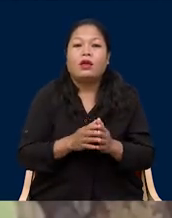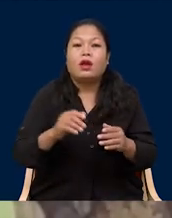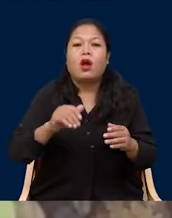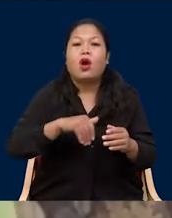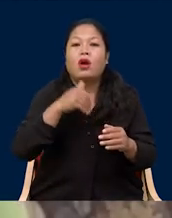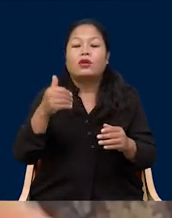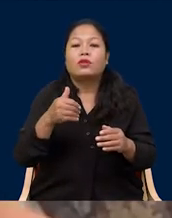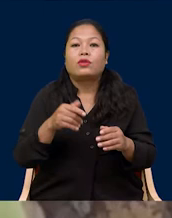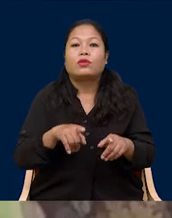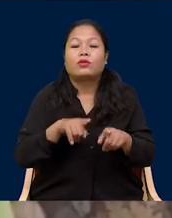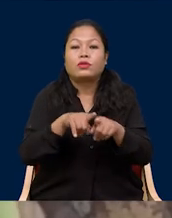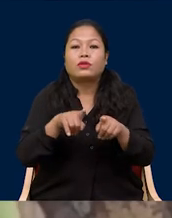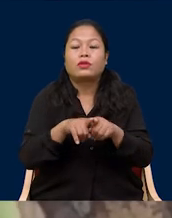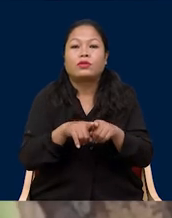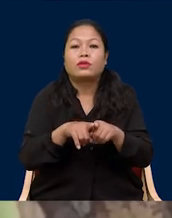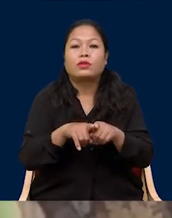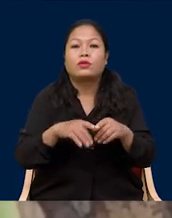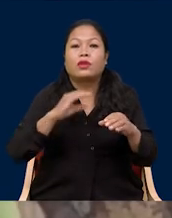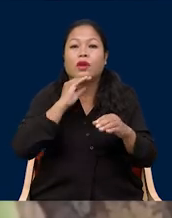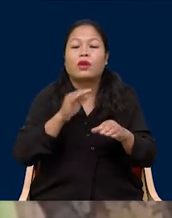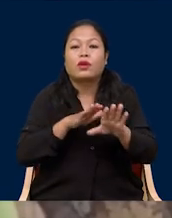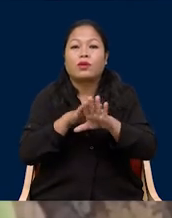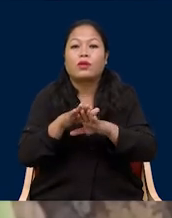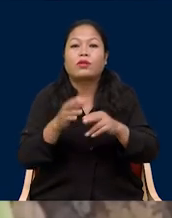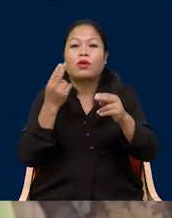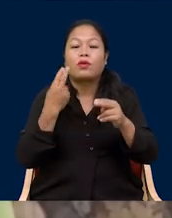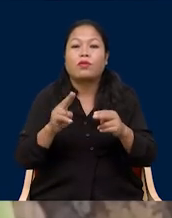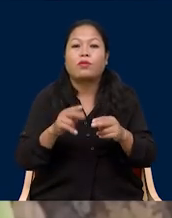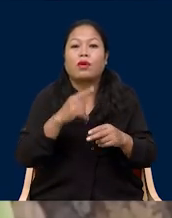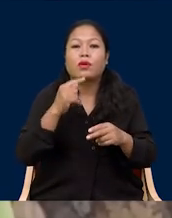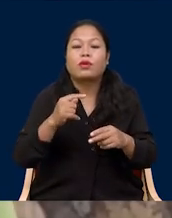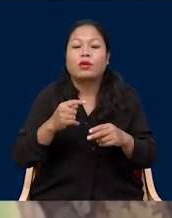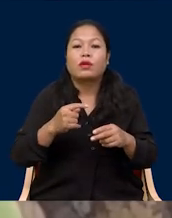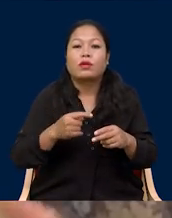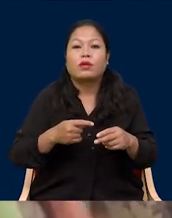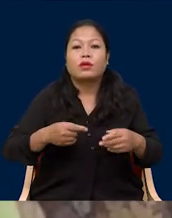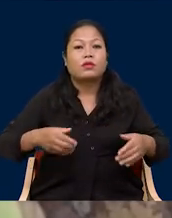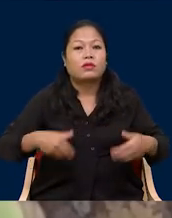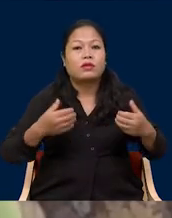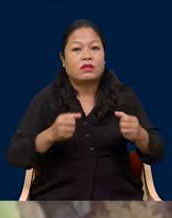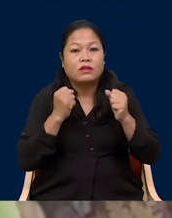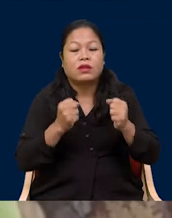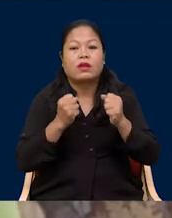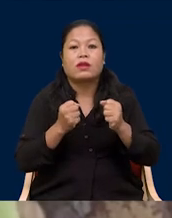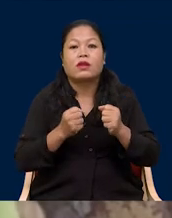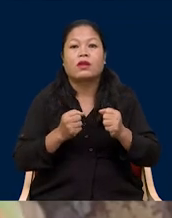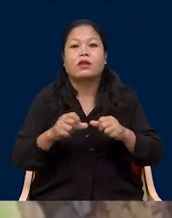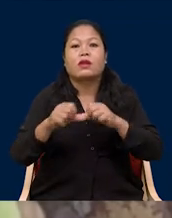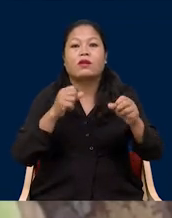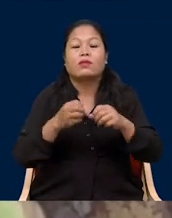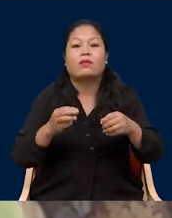भन्नु एक ठाउँमा छ। र त्यो सँगसँगै चाहिँ के हो भने युवाहरूसँग भएको जुन चाहिँ जोस जाँगर र यो जुन